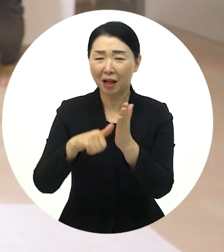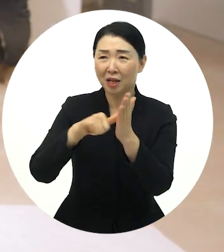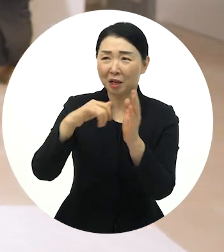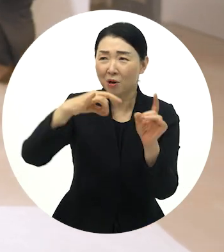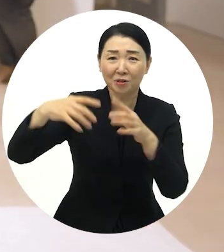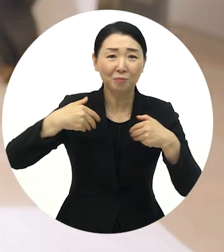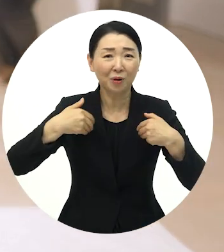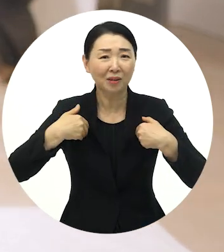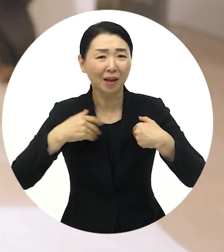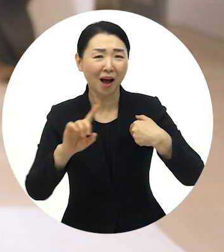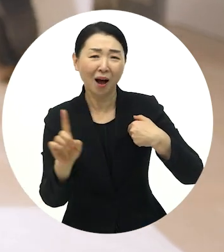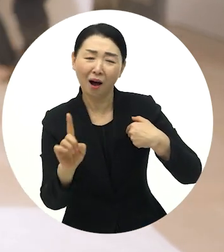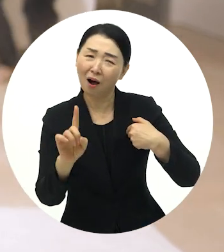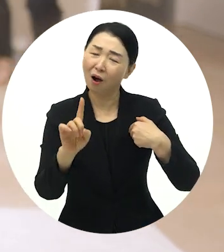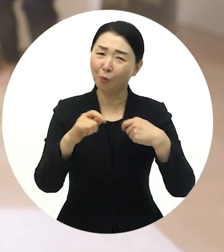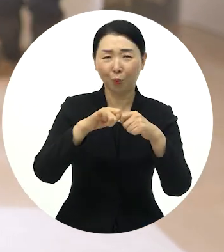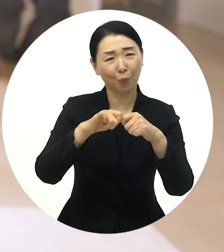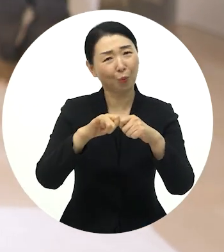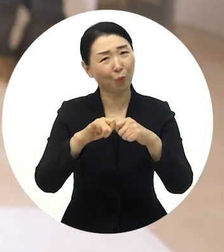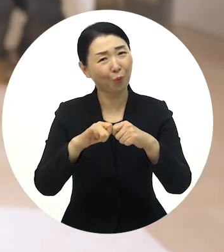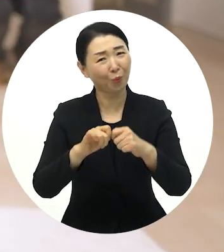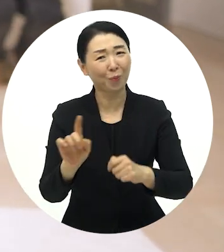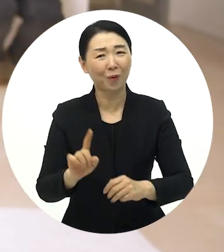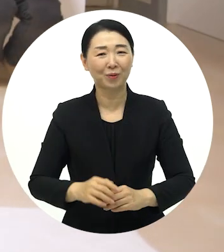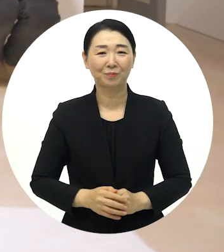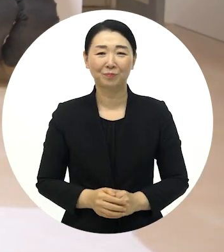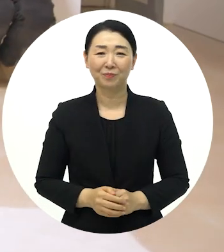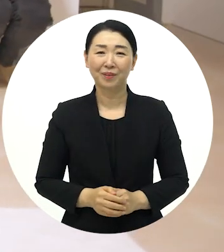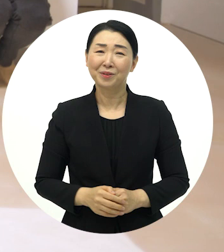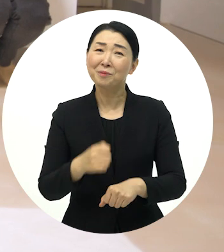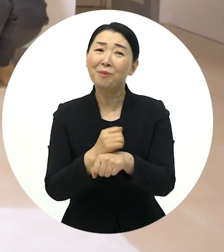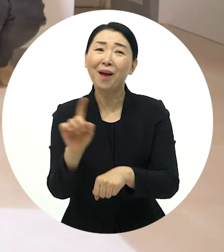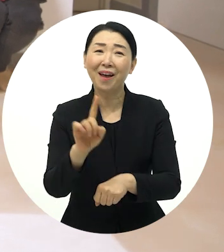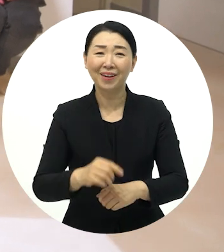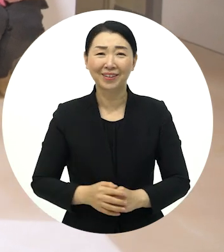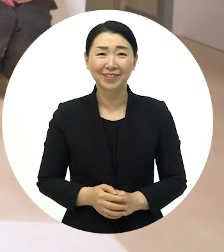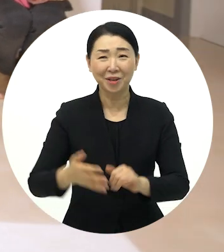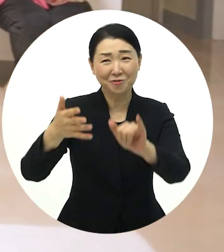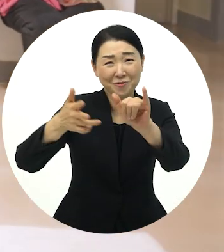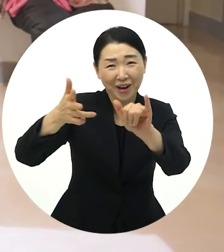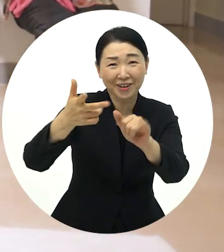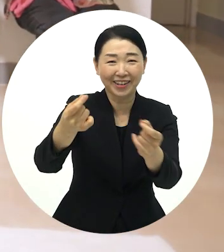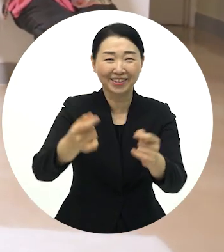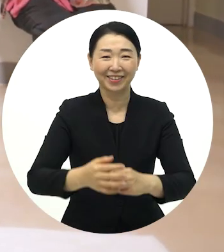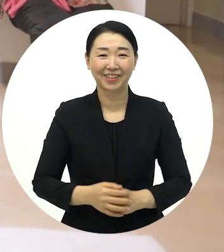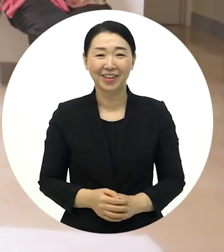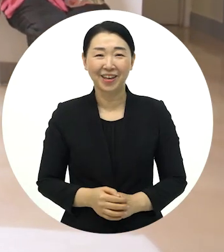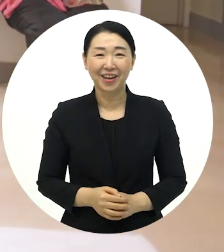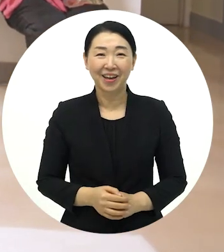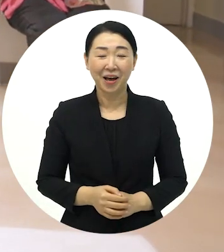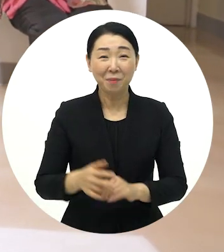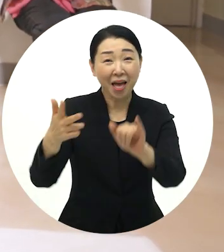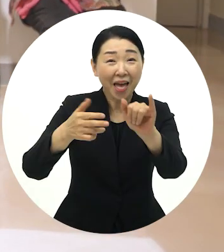내를 사물로 인식을 해야 되는데 이게, 야 이게 상당히 정밀하네. 아니 지금 뭐해? 야 유튜브 각이래 유튜브. 아